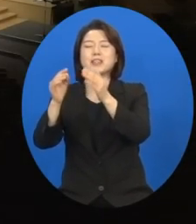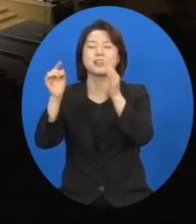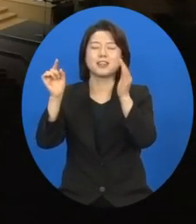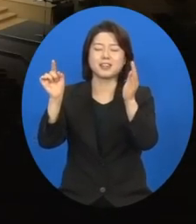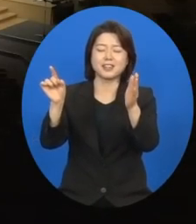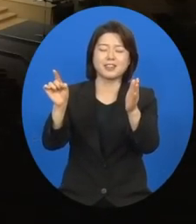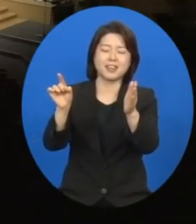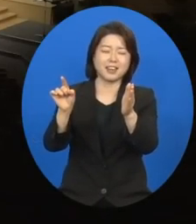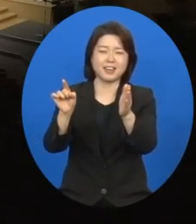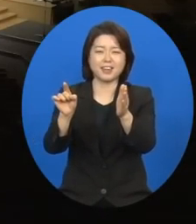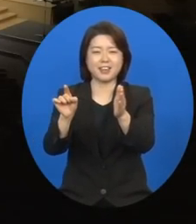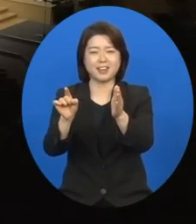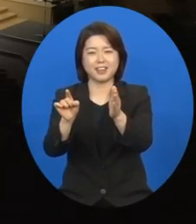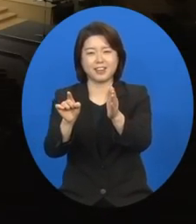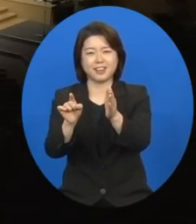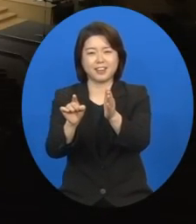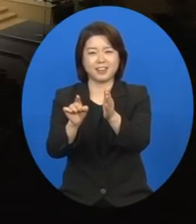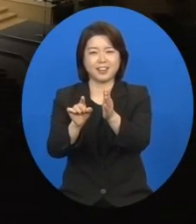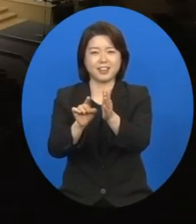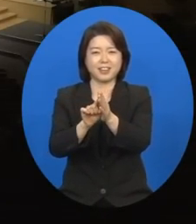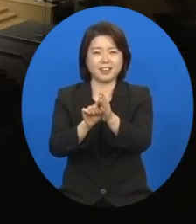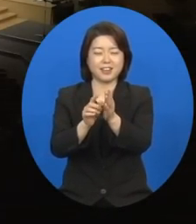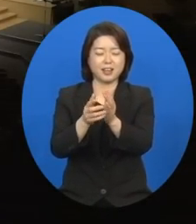이끄심 있네.